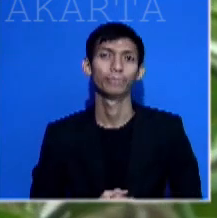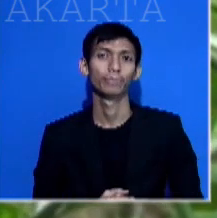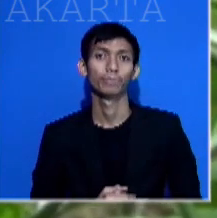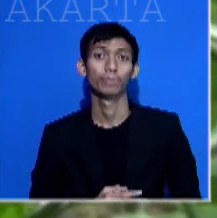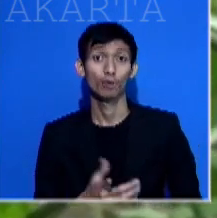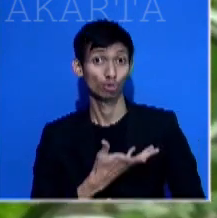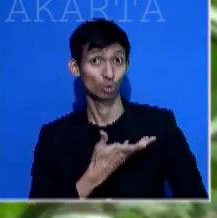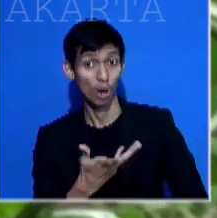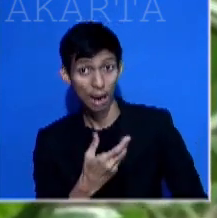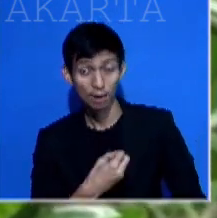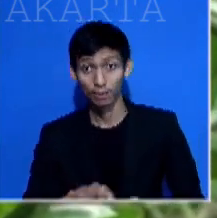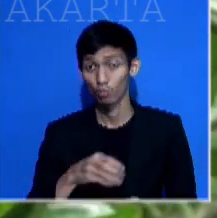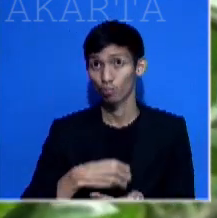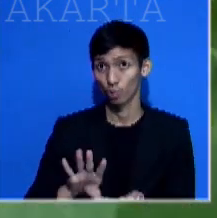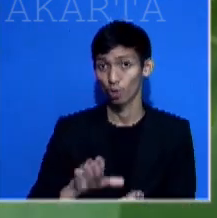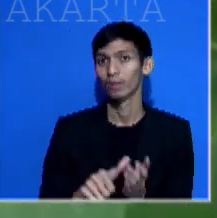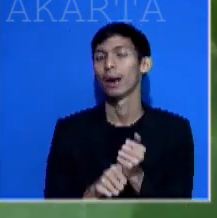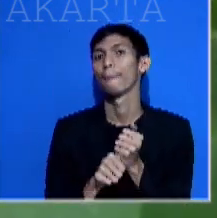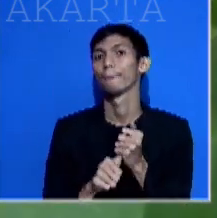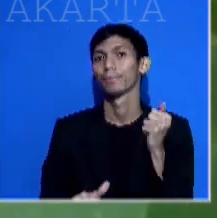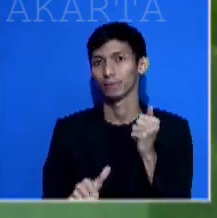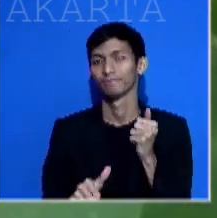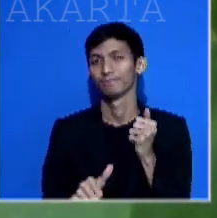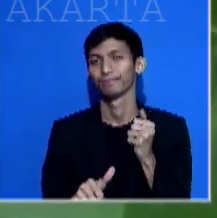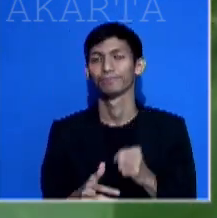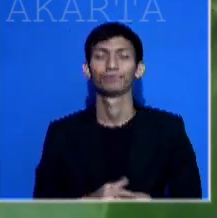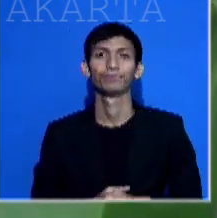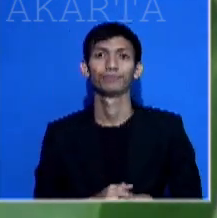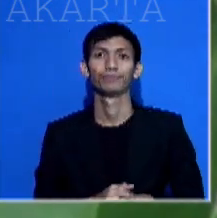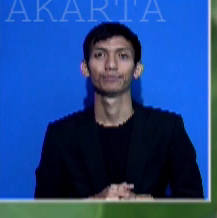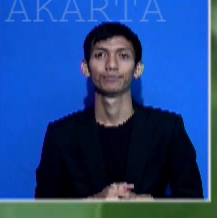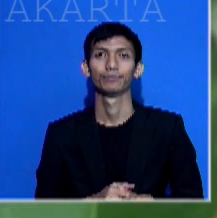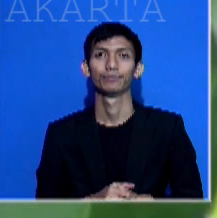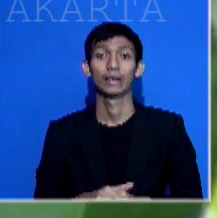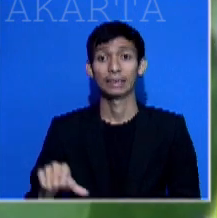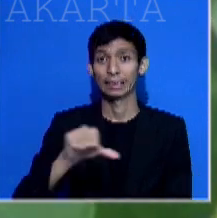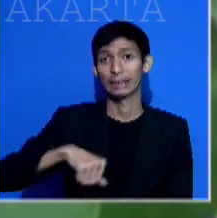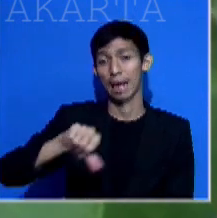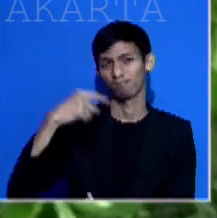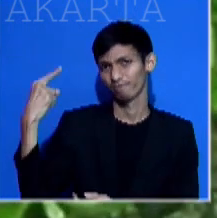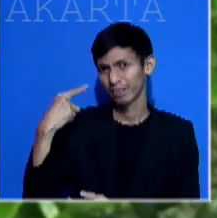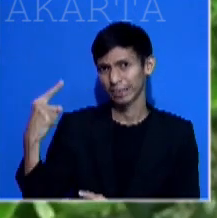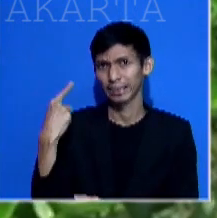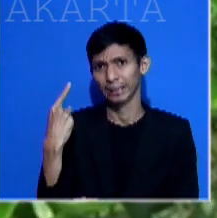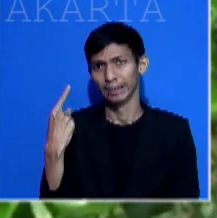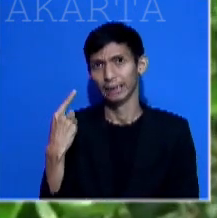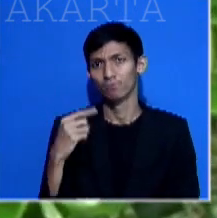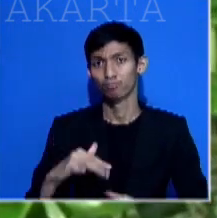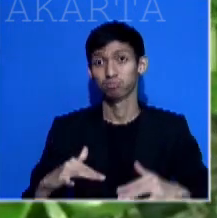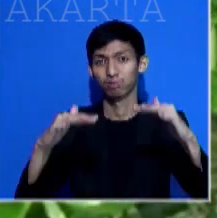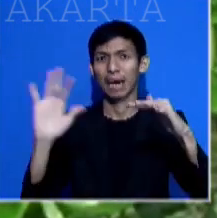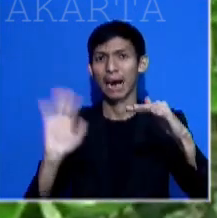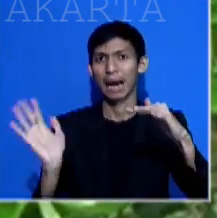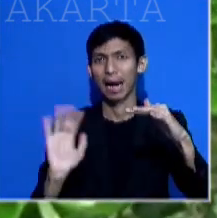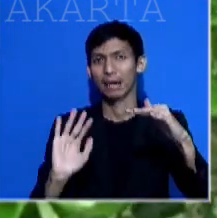rabuk kandang. Semanten ugi perkawis nyirami toyo. Jeram limon kalebet taneman ingkang boten remen megung toyo, jalaran saged damel